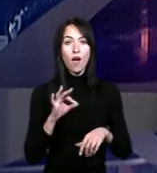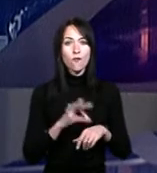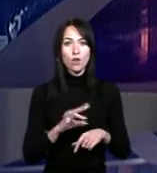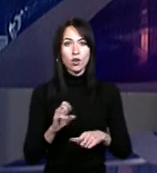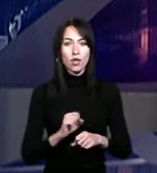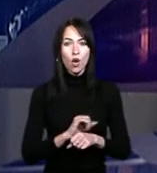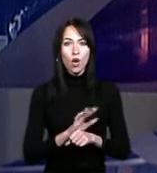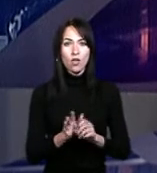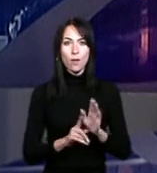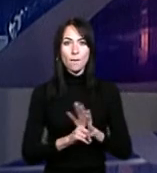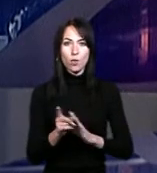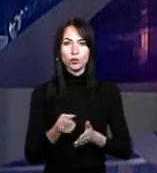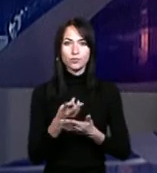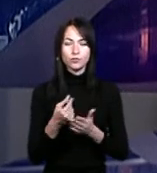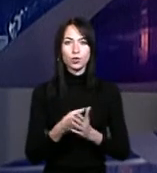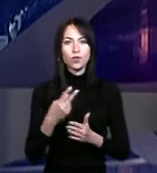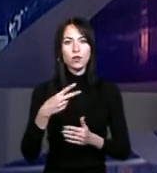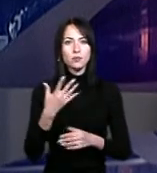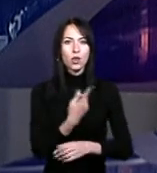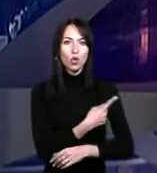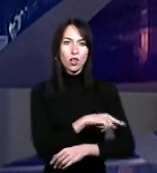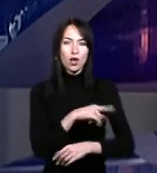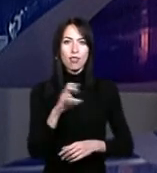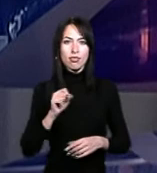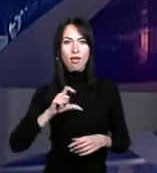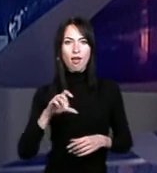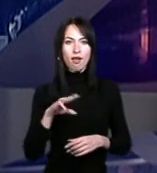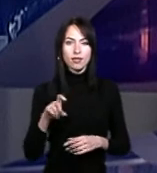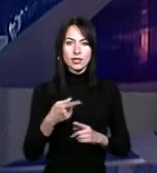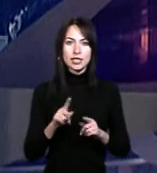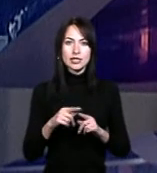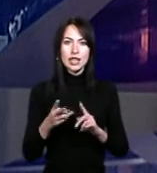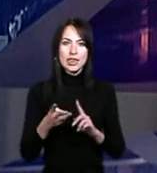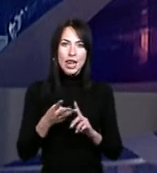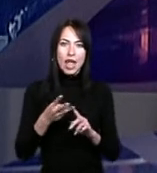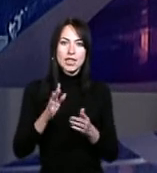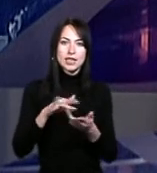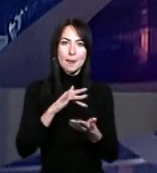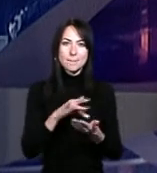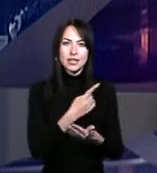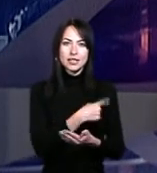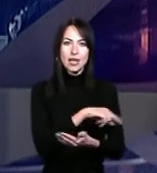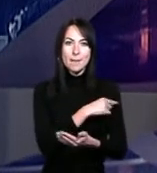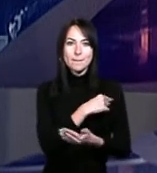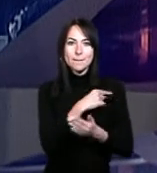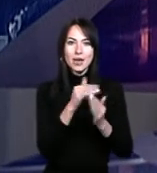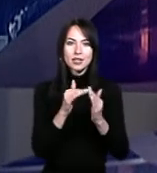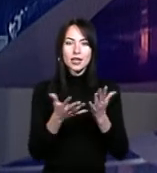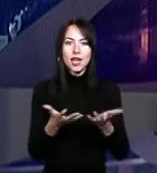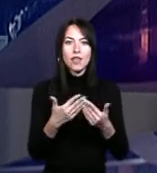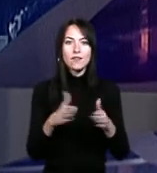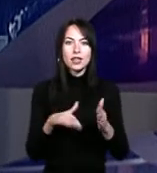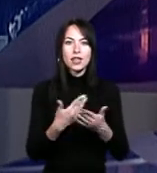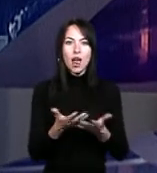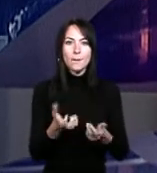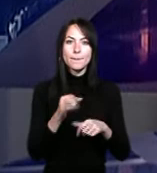Хворих на коронавірус почали класти до 25-ї лікарні на ХТЗ. Це третій міський медзаклад, який відкрили для прийому пацієнтів із